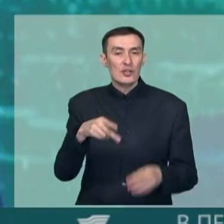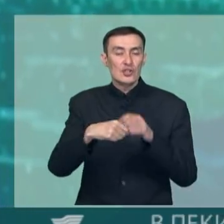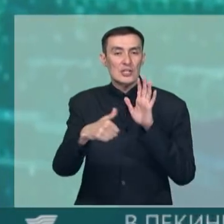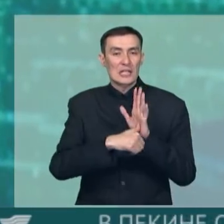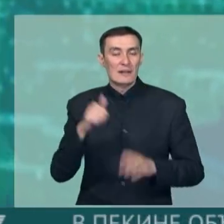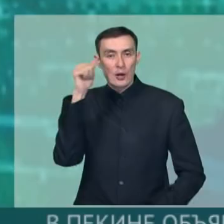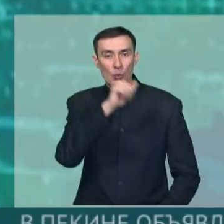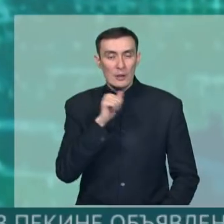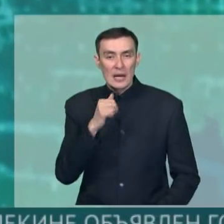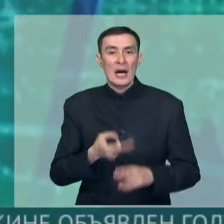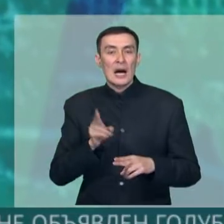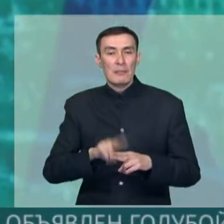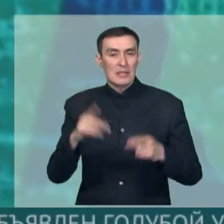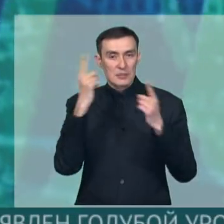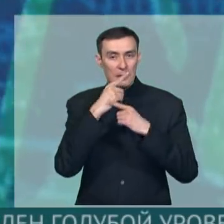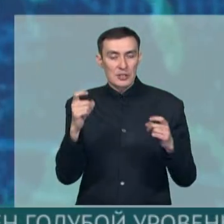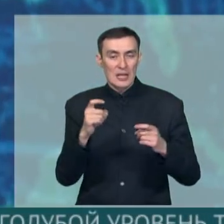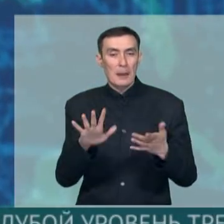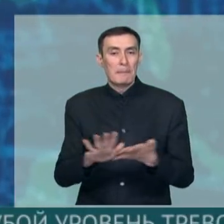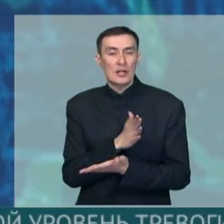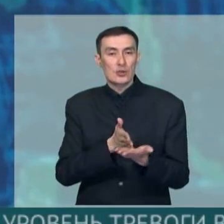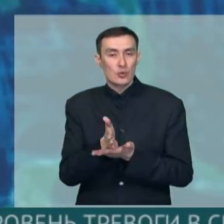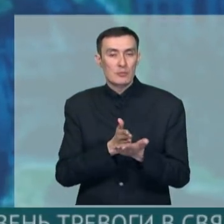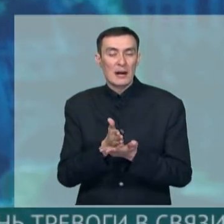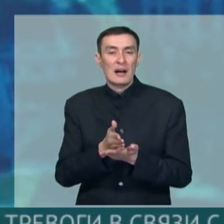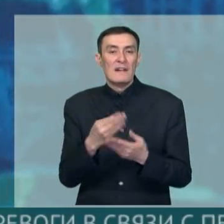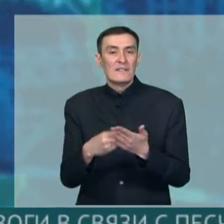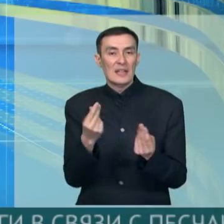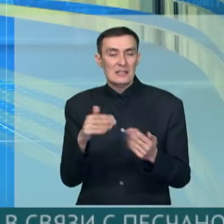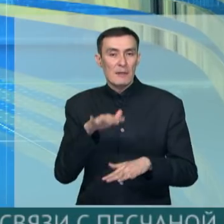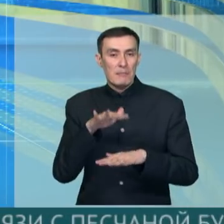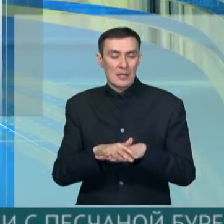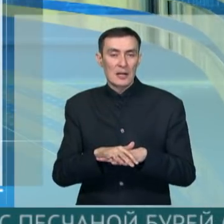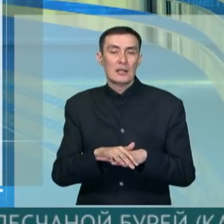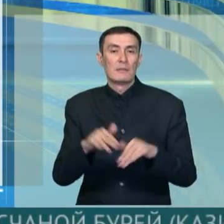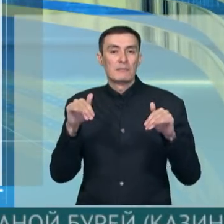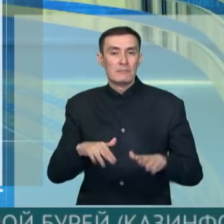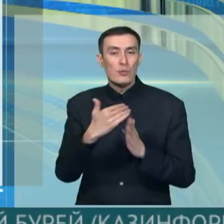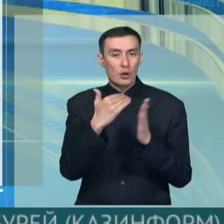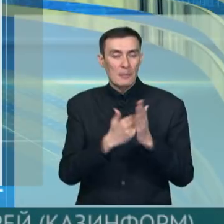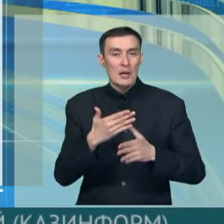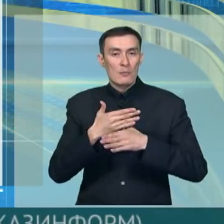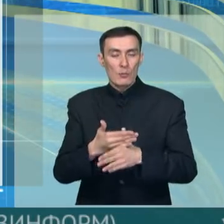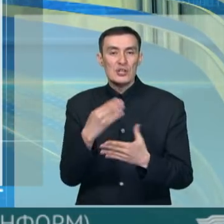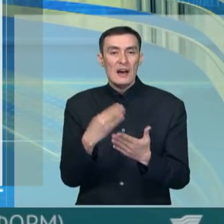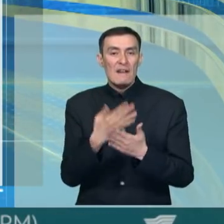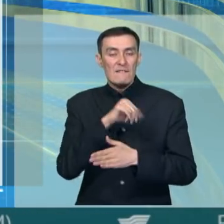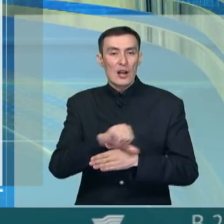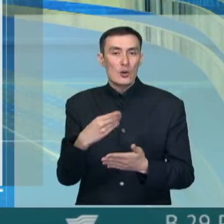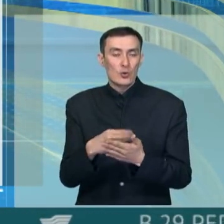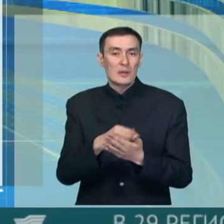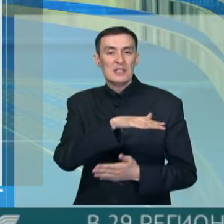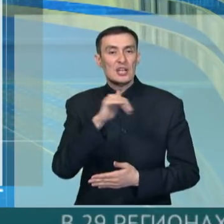января 2016 года. Об этом сообщает пресс-служба Финрегулятора. Это произойдет в рамках принятой программы помощи валютным